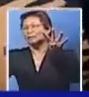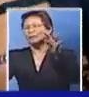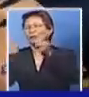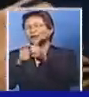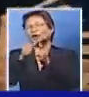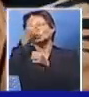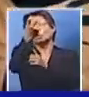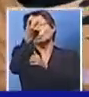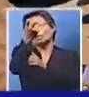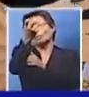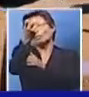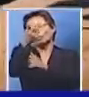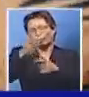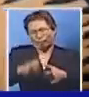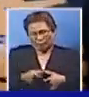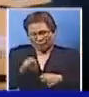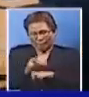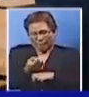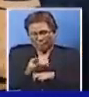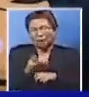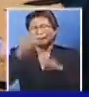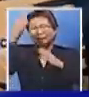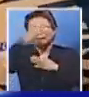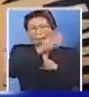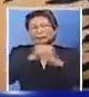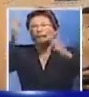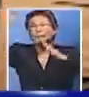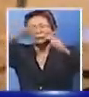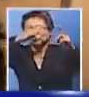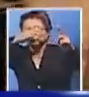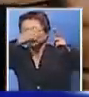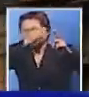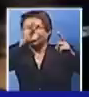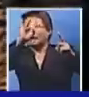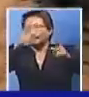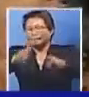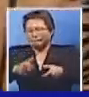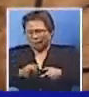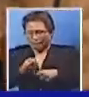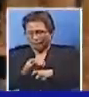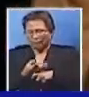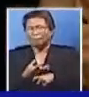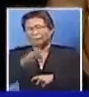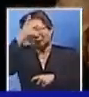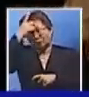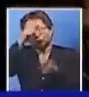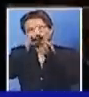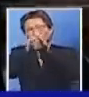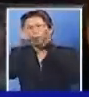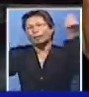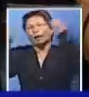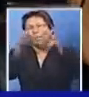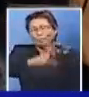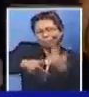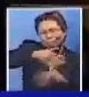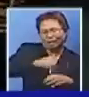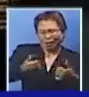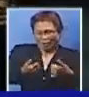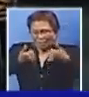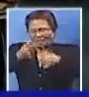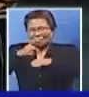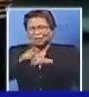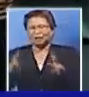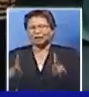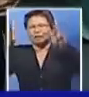dengan 20 pingat emas ditawarkan dan Malaysia mensasarkan 8 daripadanya. Dato' Megat ditemui pada Majlis Mesra Aidilfitri